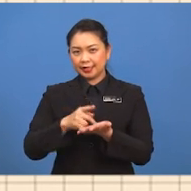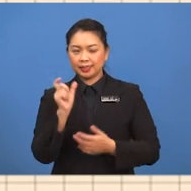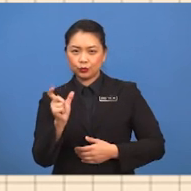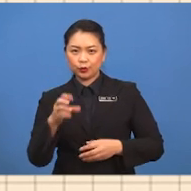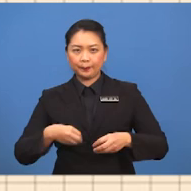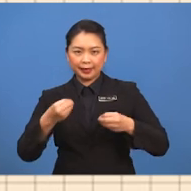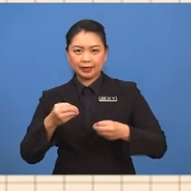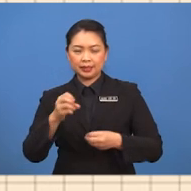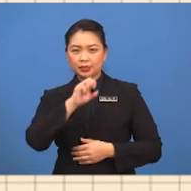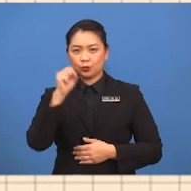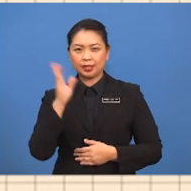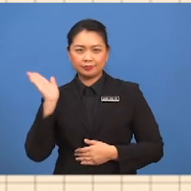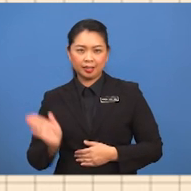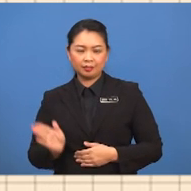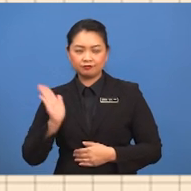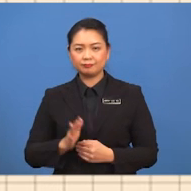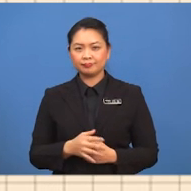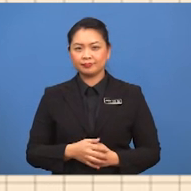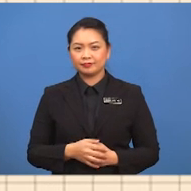julat bagi soalan tersebut.